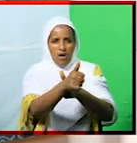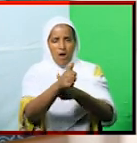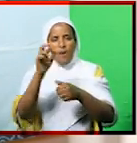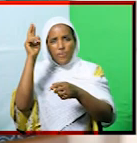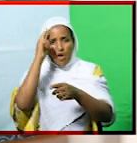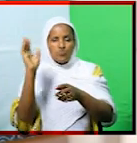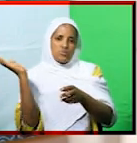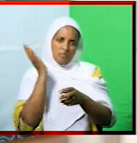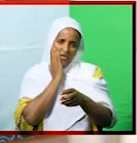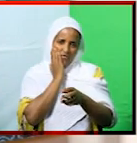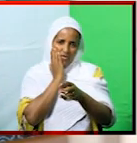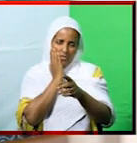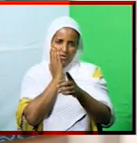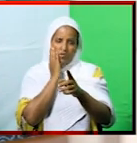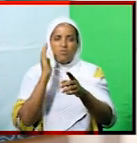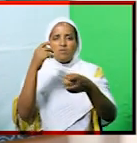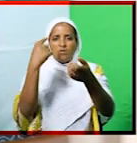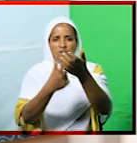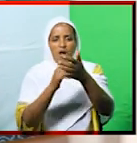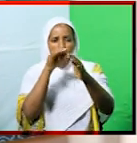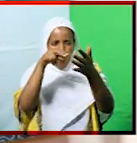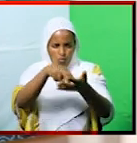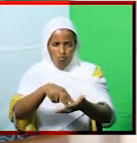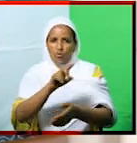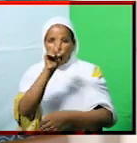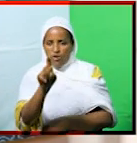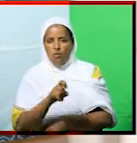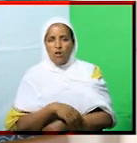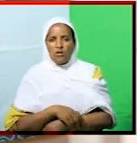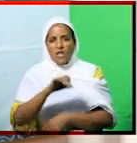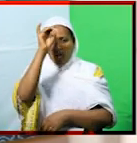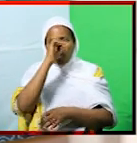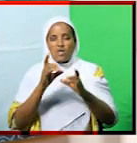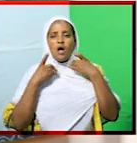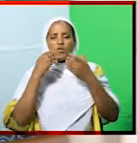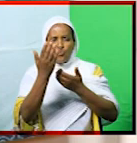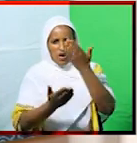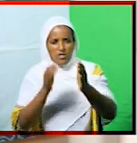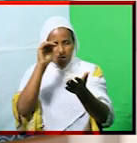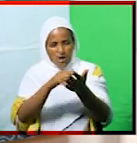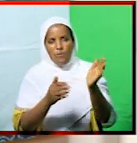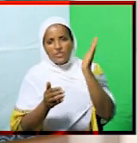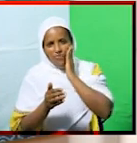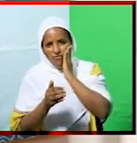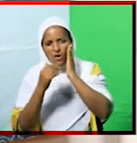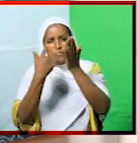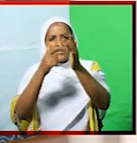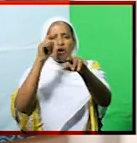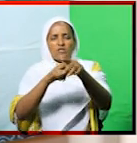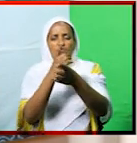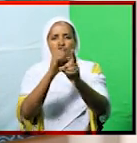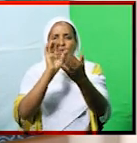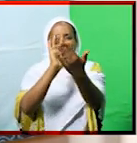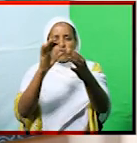ብለው የተናገሩ ስላሴ ናቸው። ስለዚህ ያንን በዚያን ዕለት ምስጢር ህቡ ያሰኘው ምንድን ነው? ሀማሚ ነው። ይህ ሀማሚ